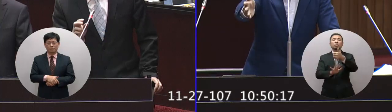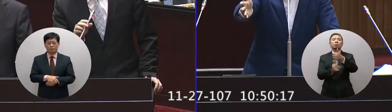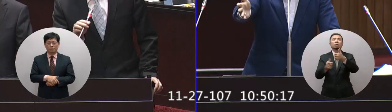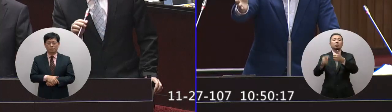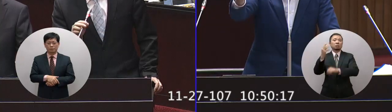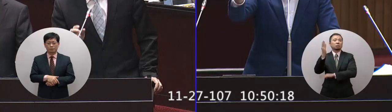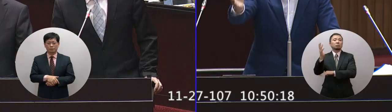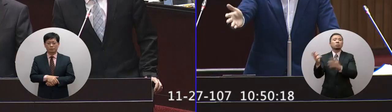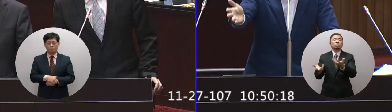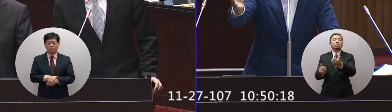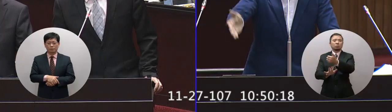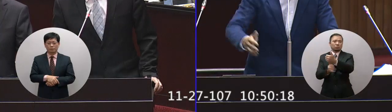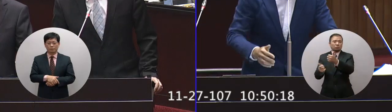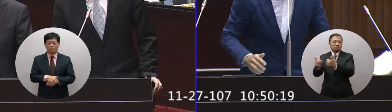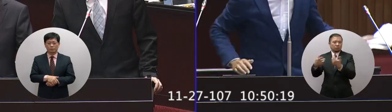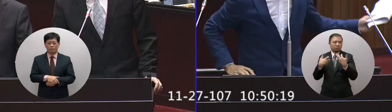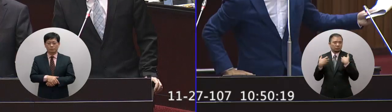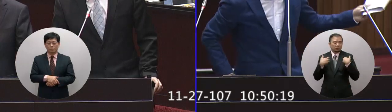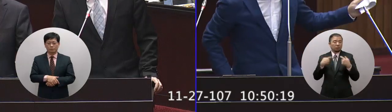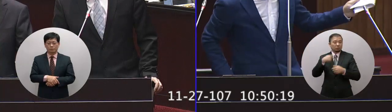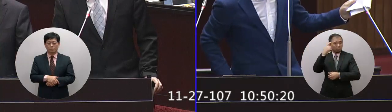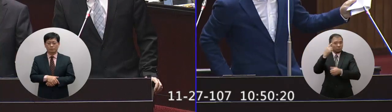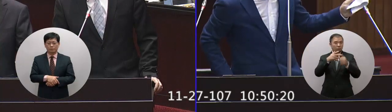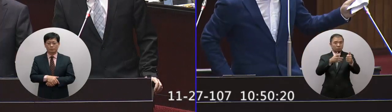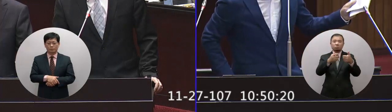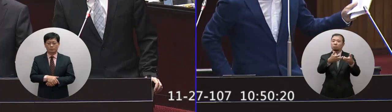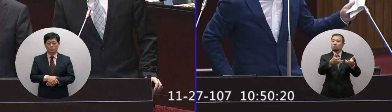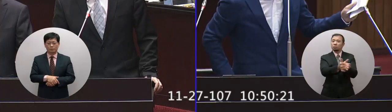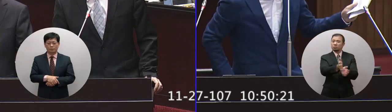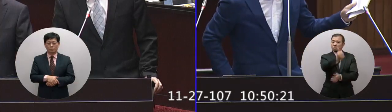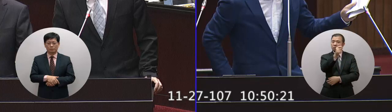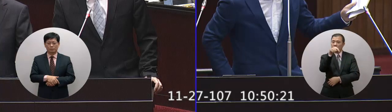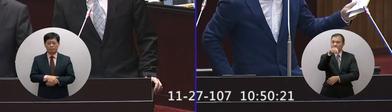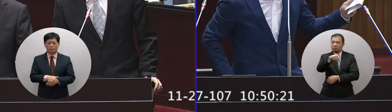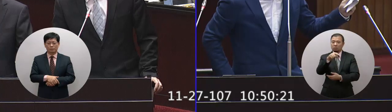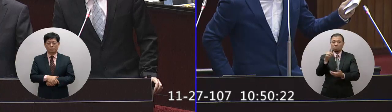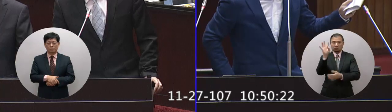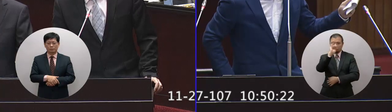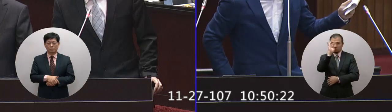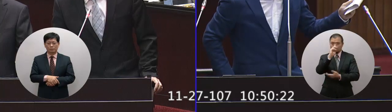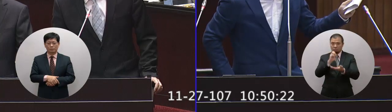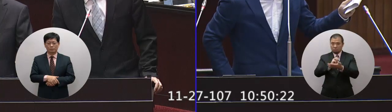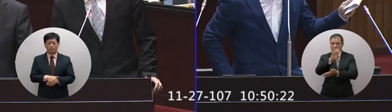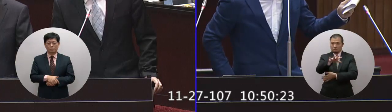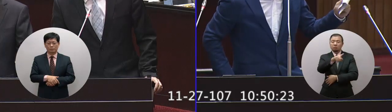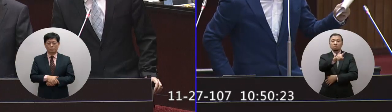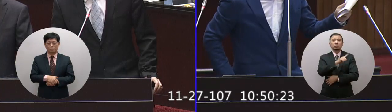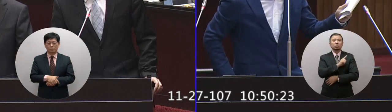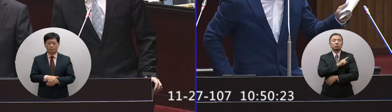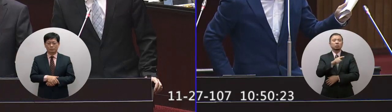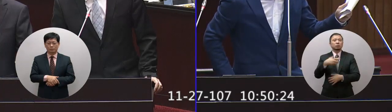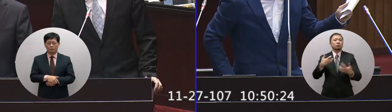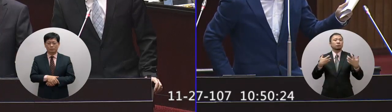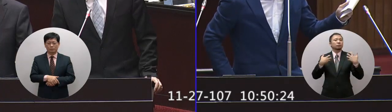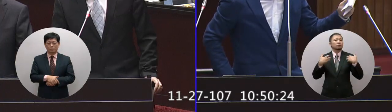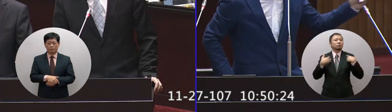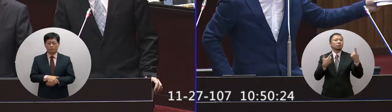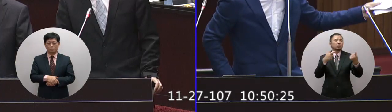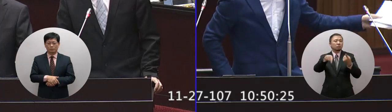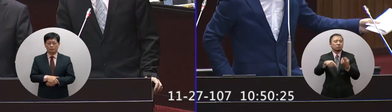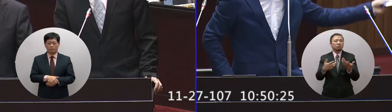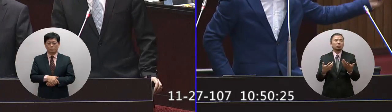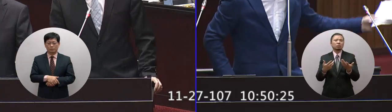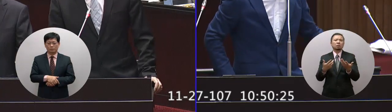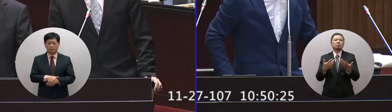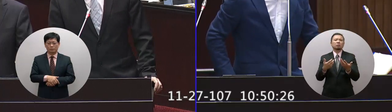委这边在处理。那我的意思说，部长这样的调查报告出来，你觉得你做个部长，你之后的掌握，我们